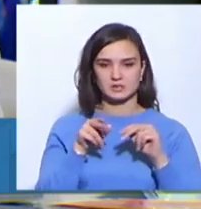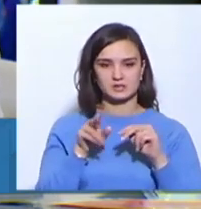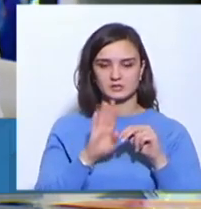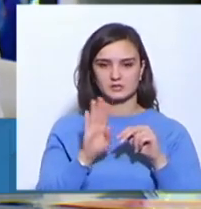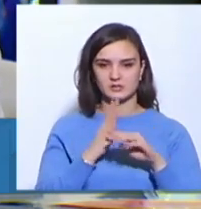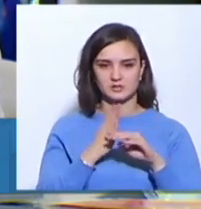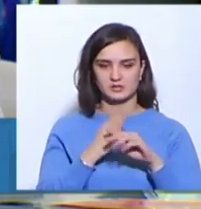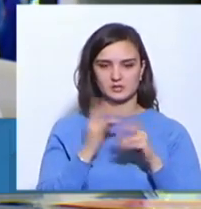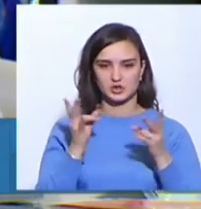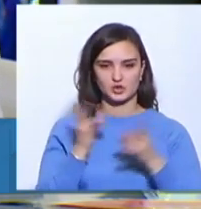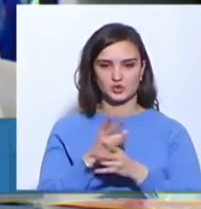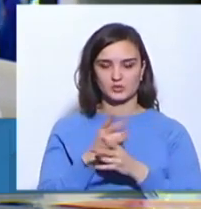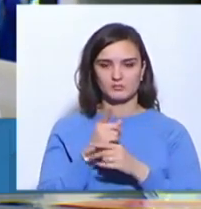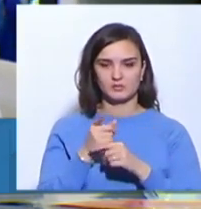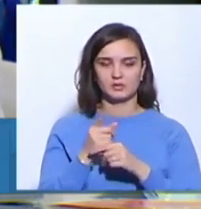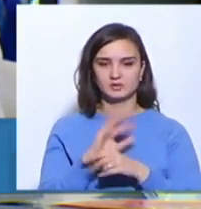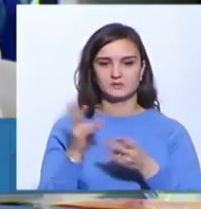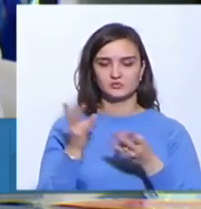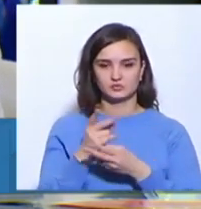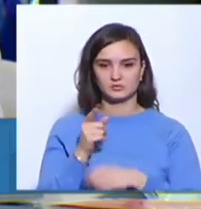ესეთი საჭიროება არ დადგებოდა.